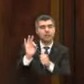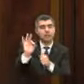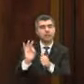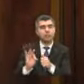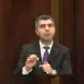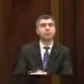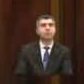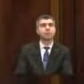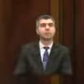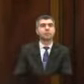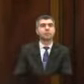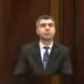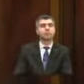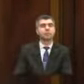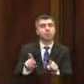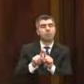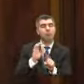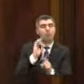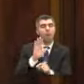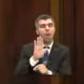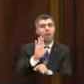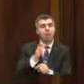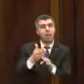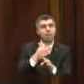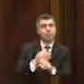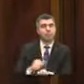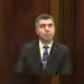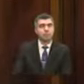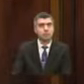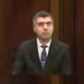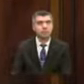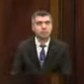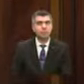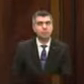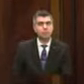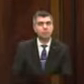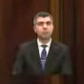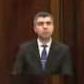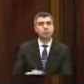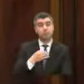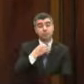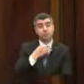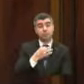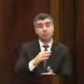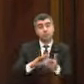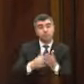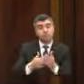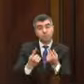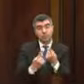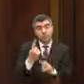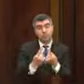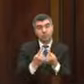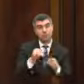الهدف وتوفي بوعودها. أكثر من ذلك في نظري وفي تقديرنا على مستوى